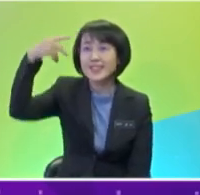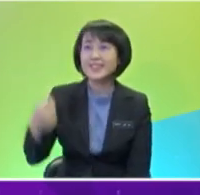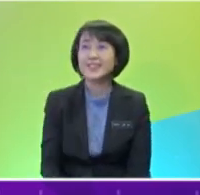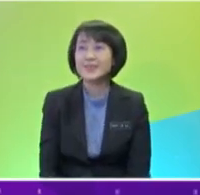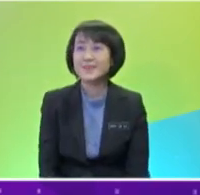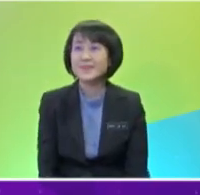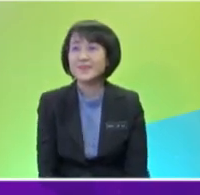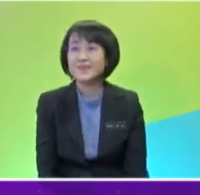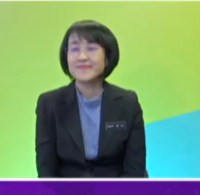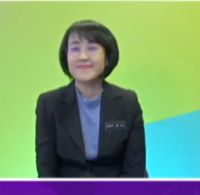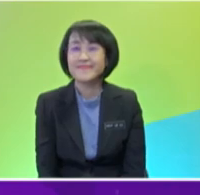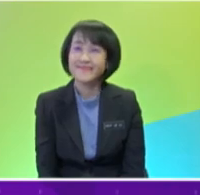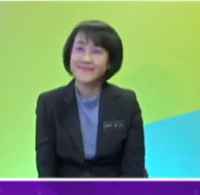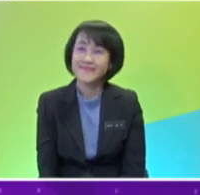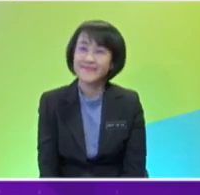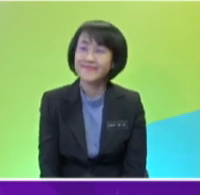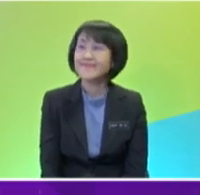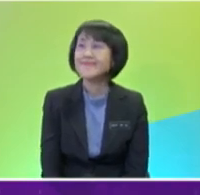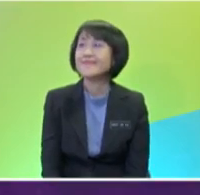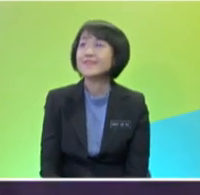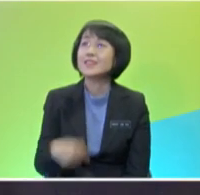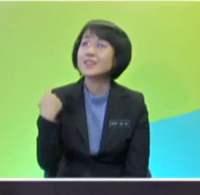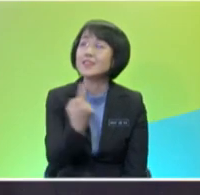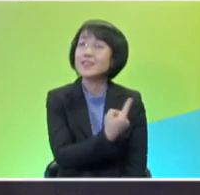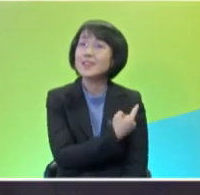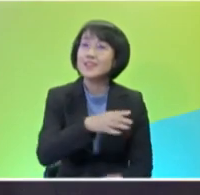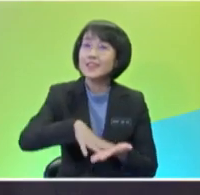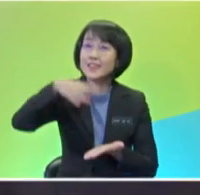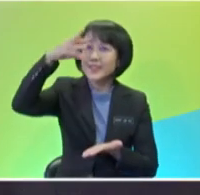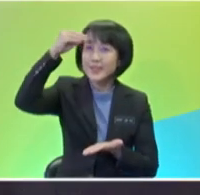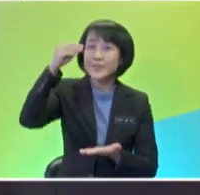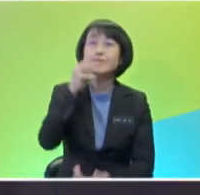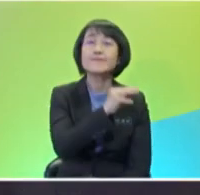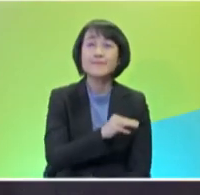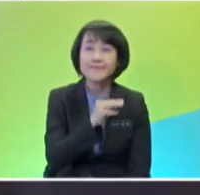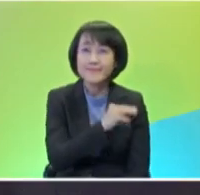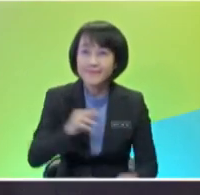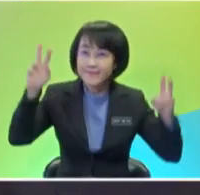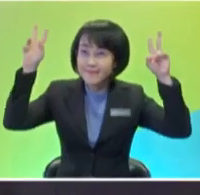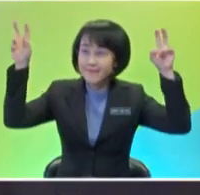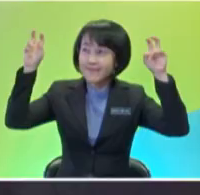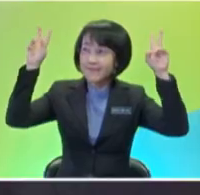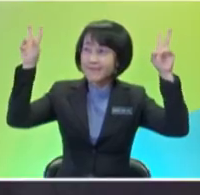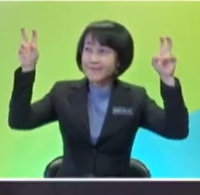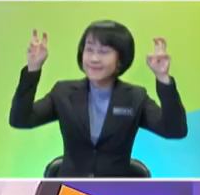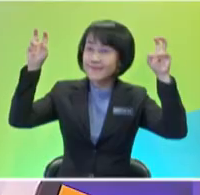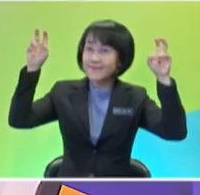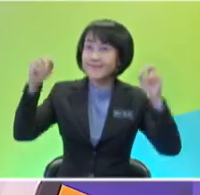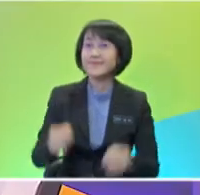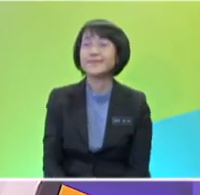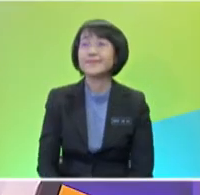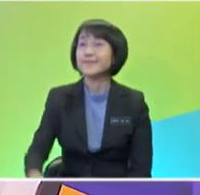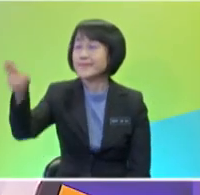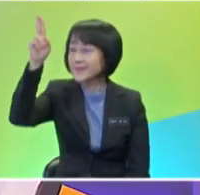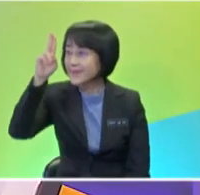untuk hari ini seperti yang tadi kita akan belajar mengenai pendidikan moral dengan tajuk dengan tajwidnya